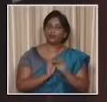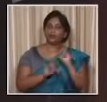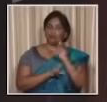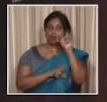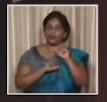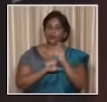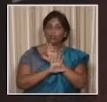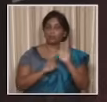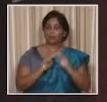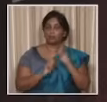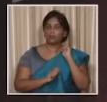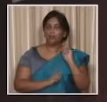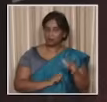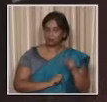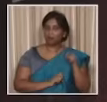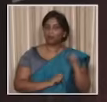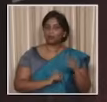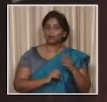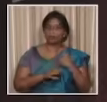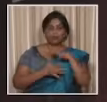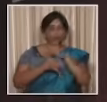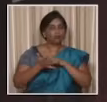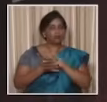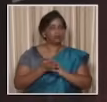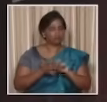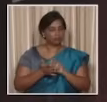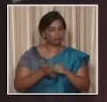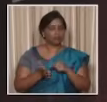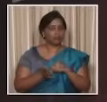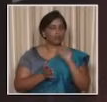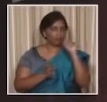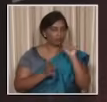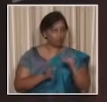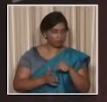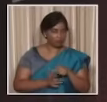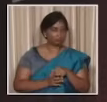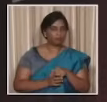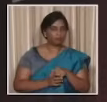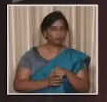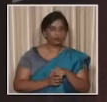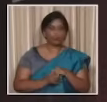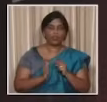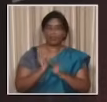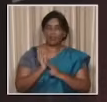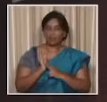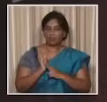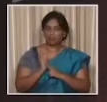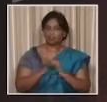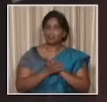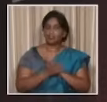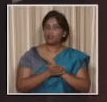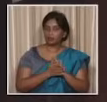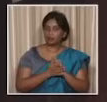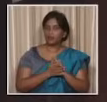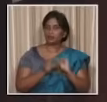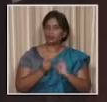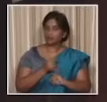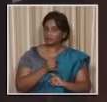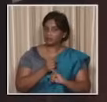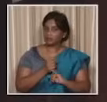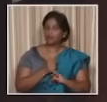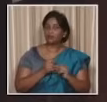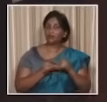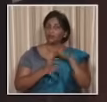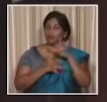දිනෙකට පඩි දුන්නා මේක ඒගොල්ලෝ කට උත්තර දීලා මේ මෙතන නන් ටික තියෙනවා නන්ද කුමාර හපු ආරච්චි සංජය